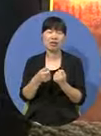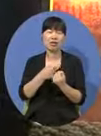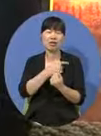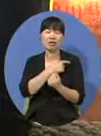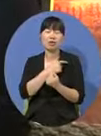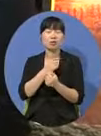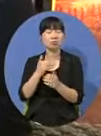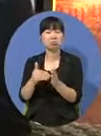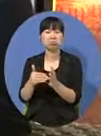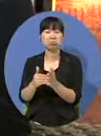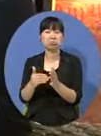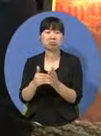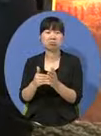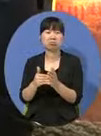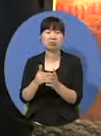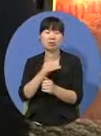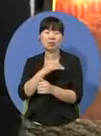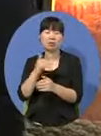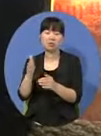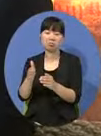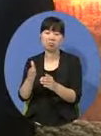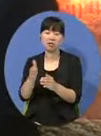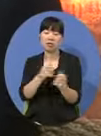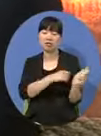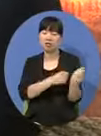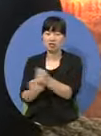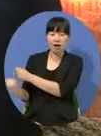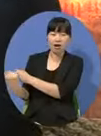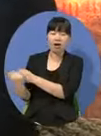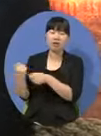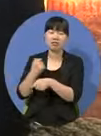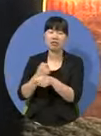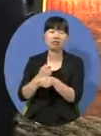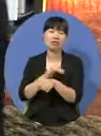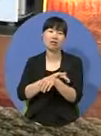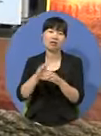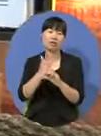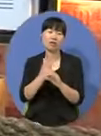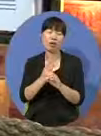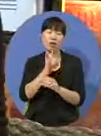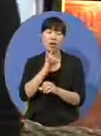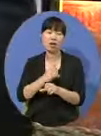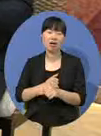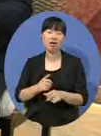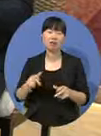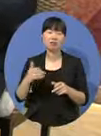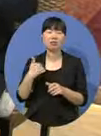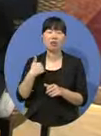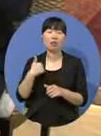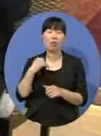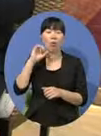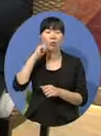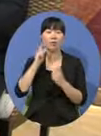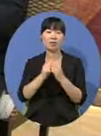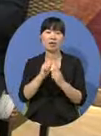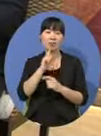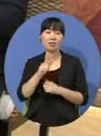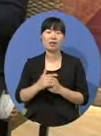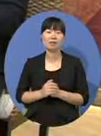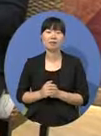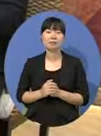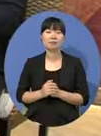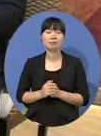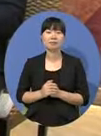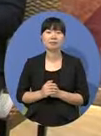안 돼. 이거밖에 안 돼. 쫙 가야 되는데 장애가 온 거야. 물을 쳐버려가지고